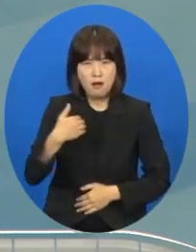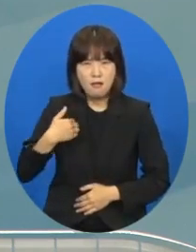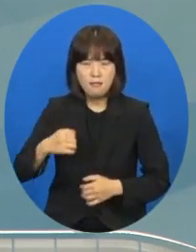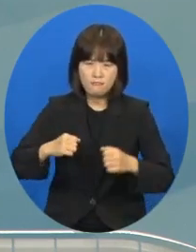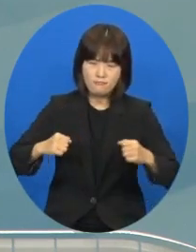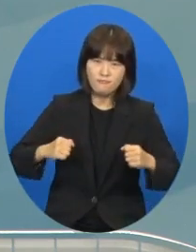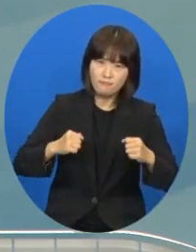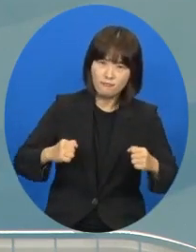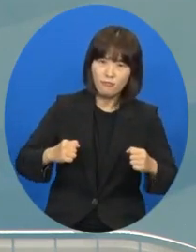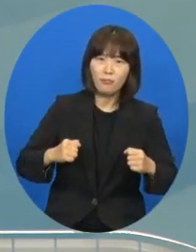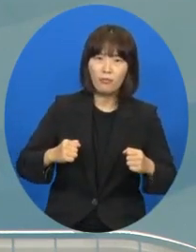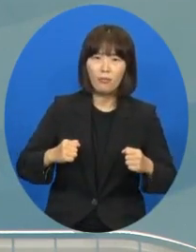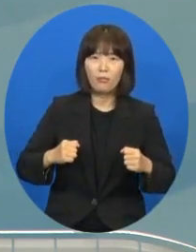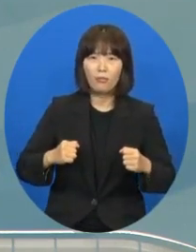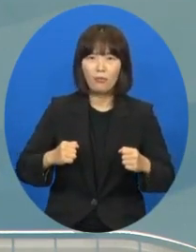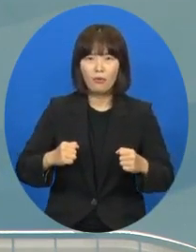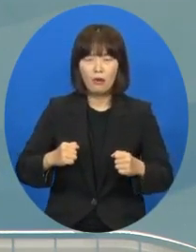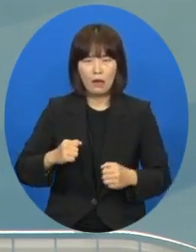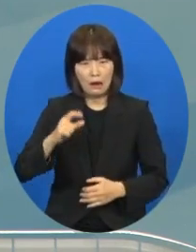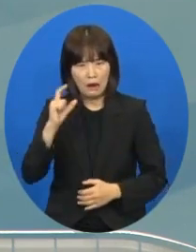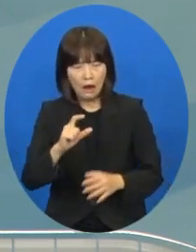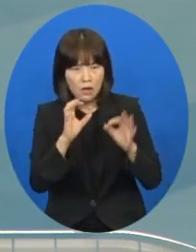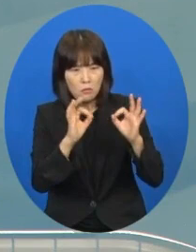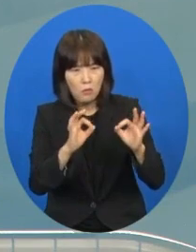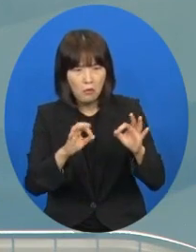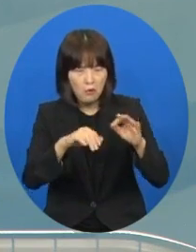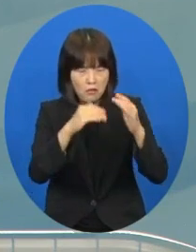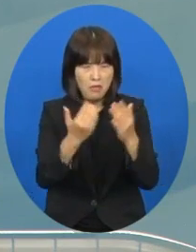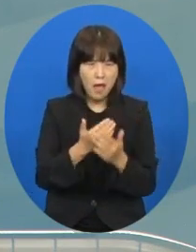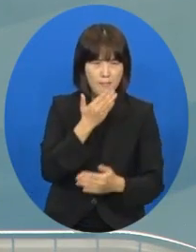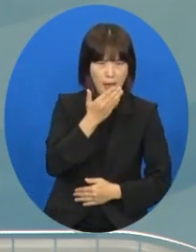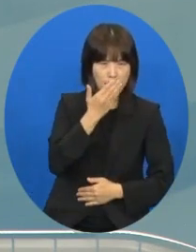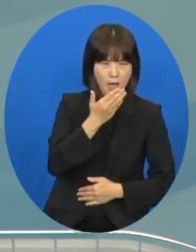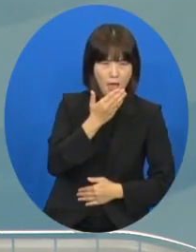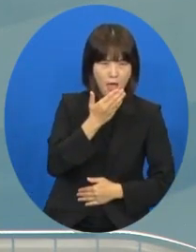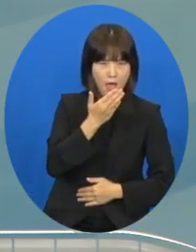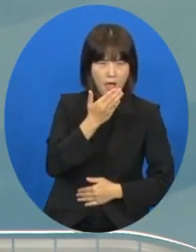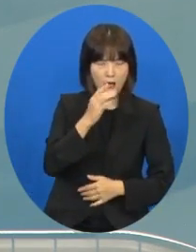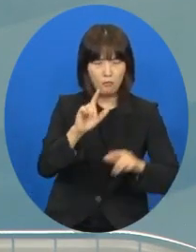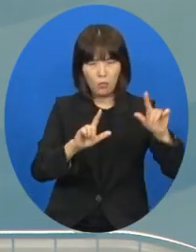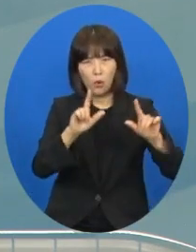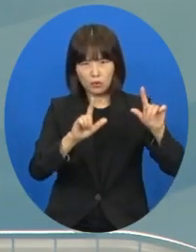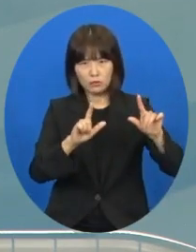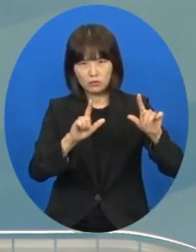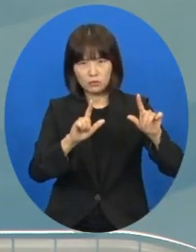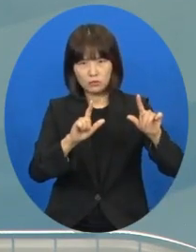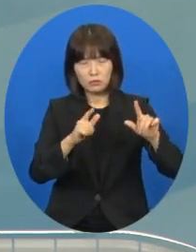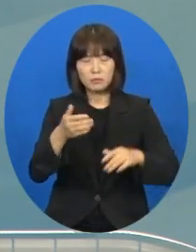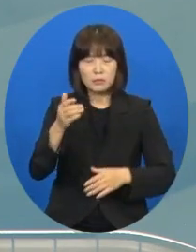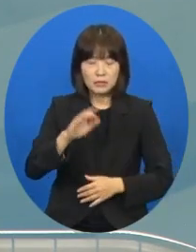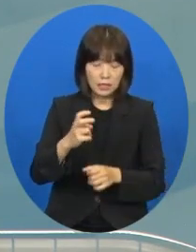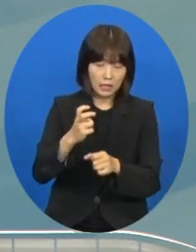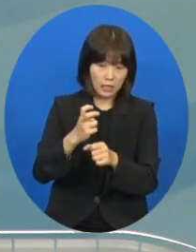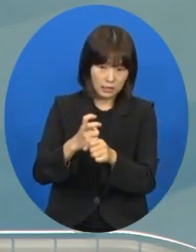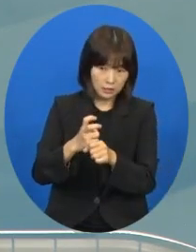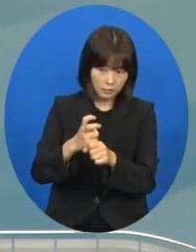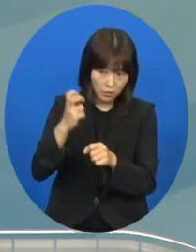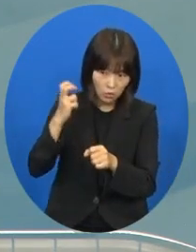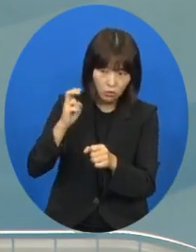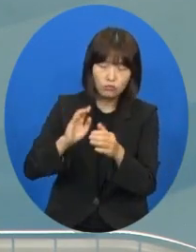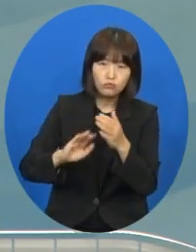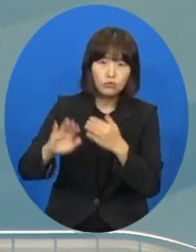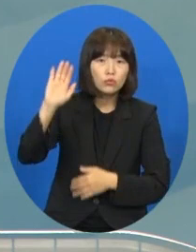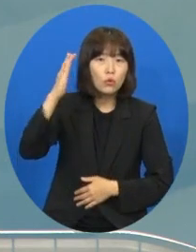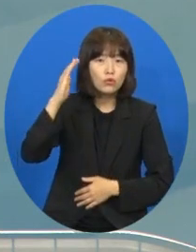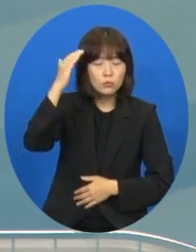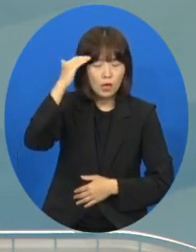그렇게 강해 보이고 모든 걸 다 할 수 있을 만큼 그랬었는데 20년 지나고 요즘